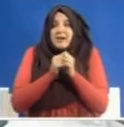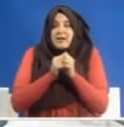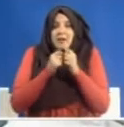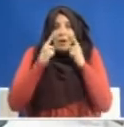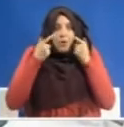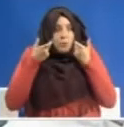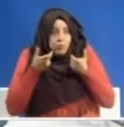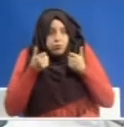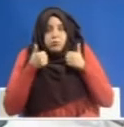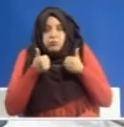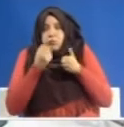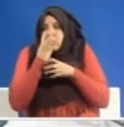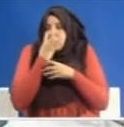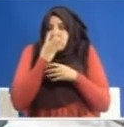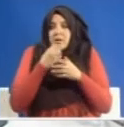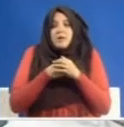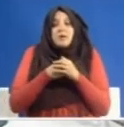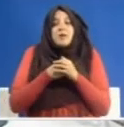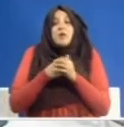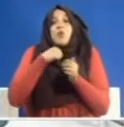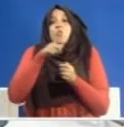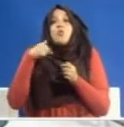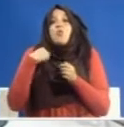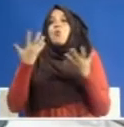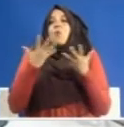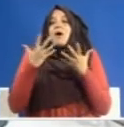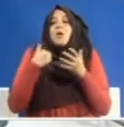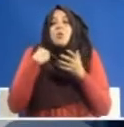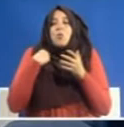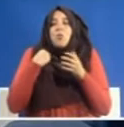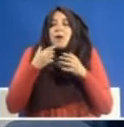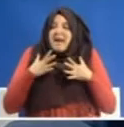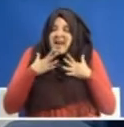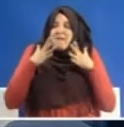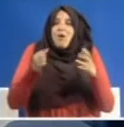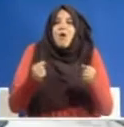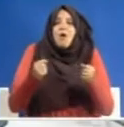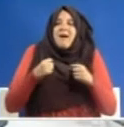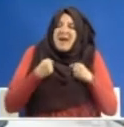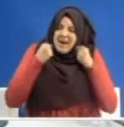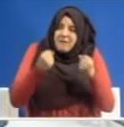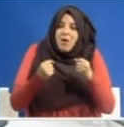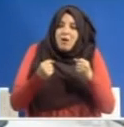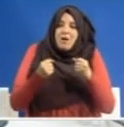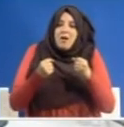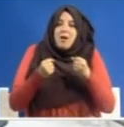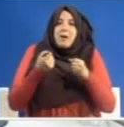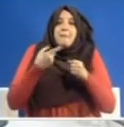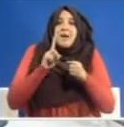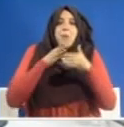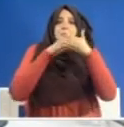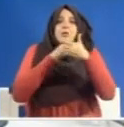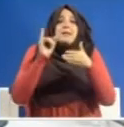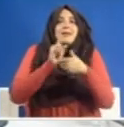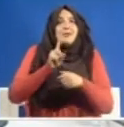لا تحقيق غاية، فنحن ملزمون ببذل عناية، أما الغاية نتركها لله عز وجل،